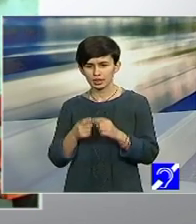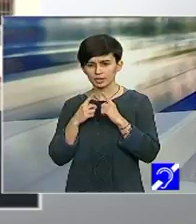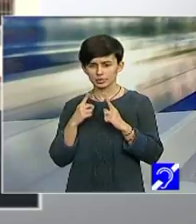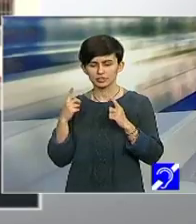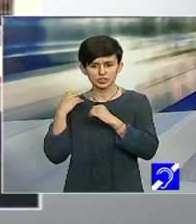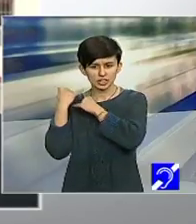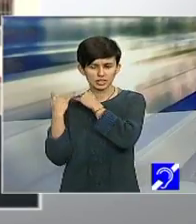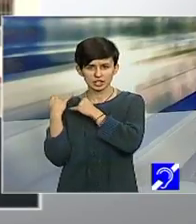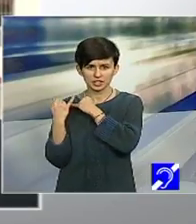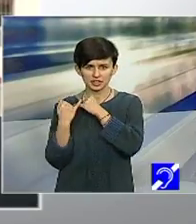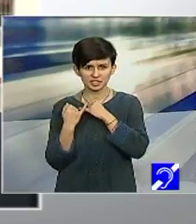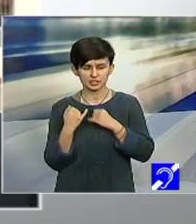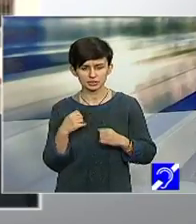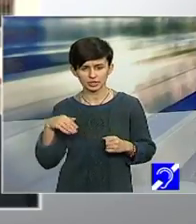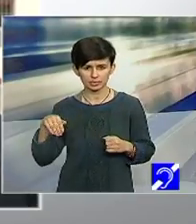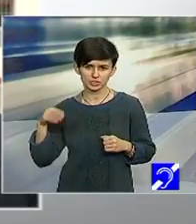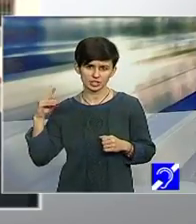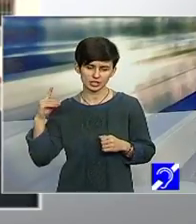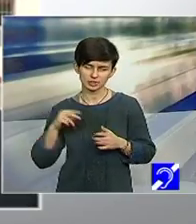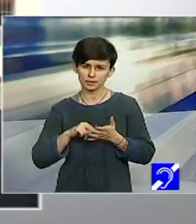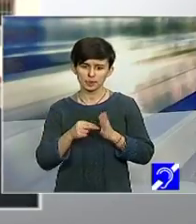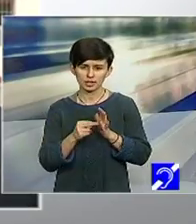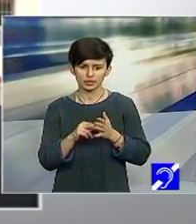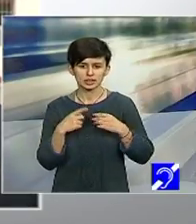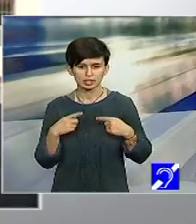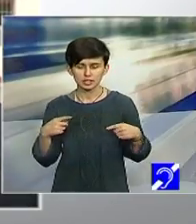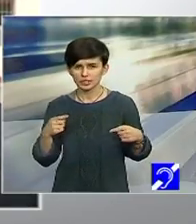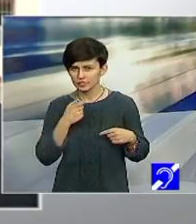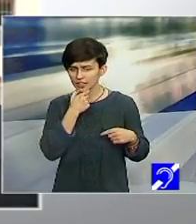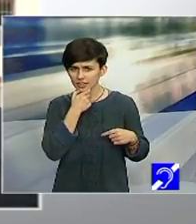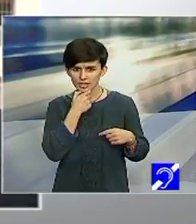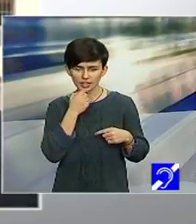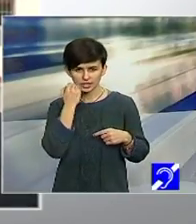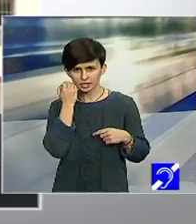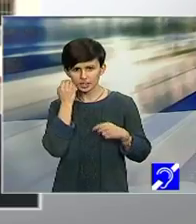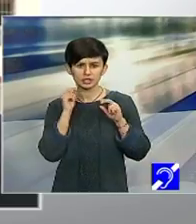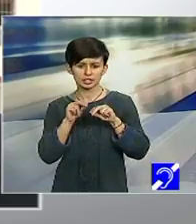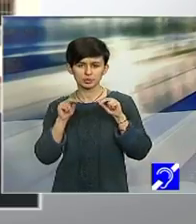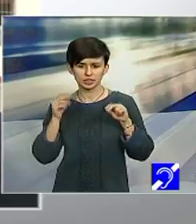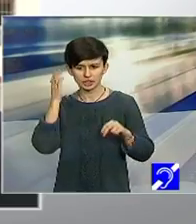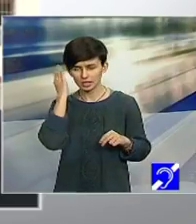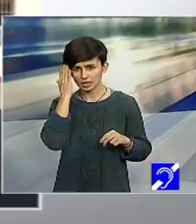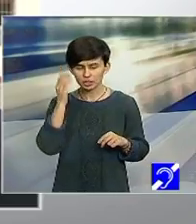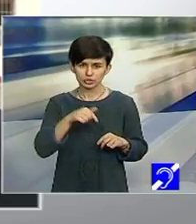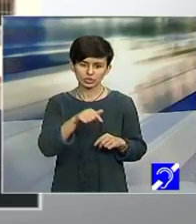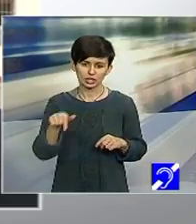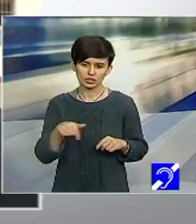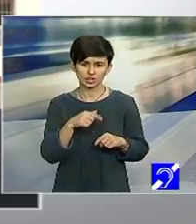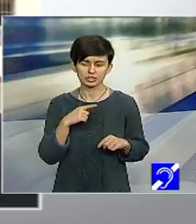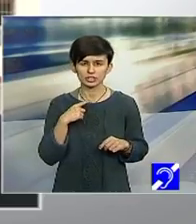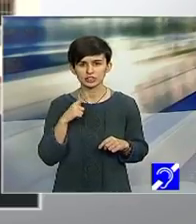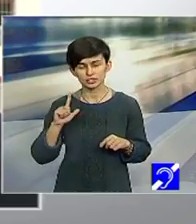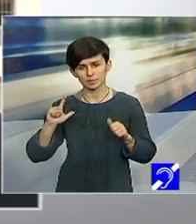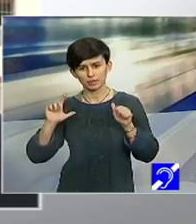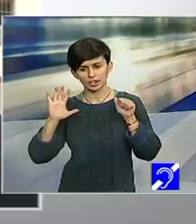istorie Mărginean Denisa a organizat în fiecare an de când predă în școala noastră și este acum al